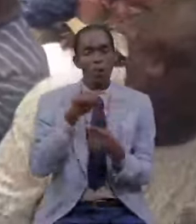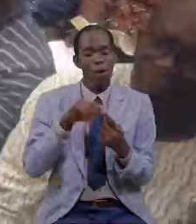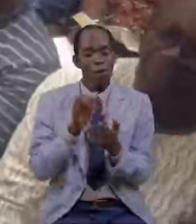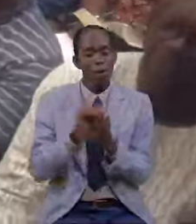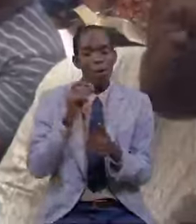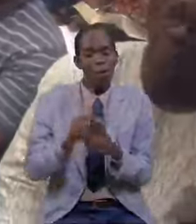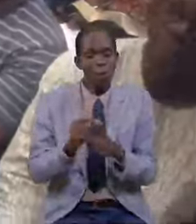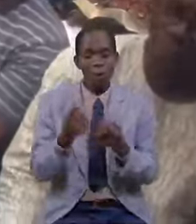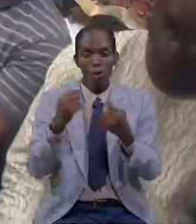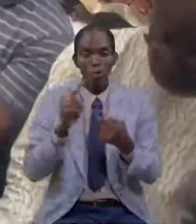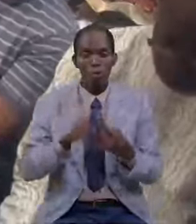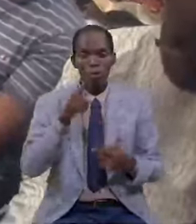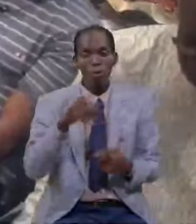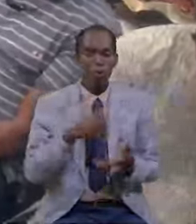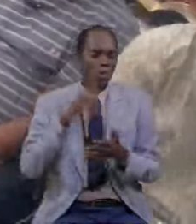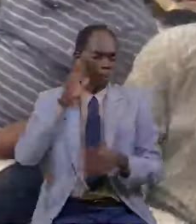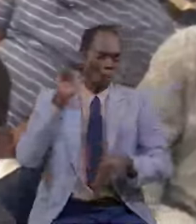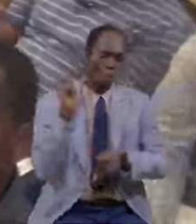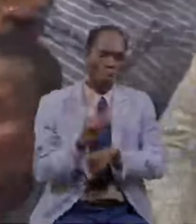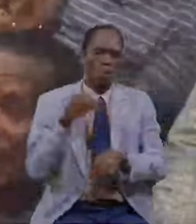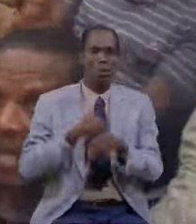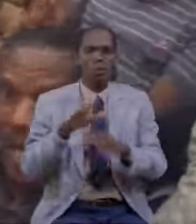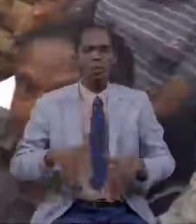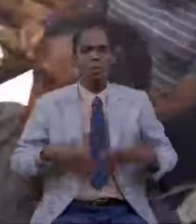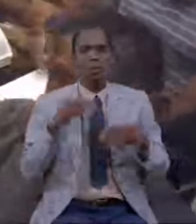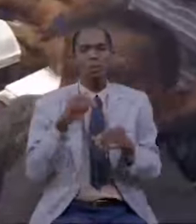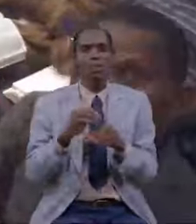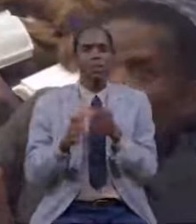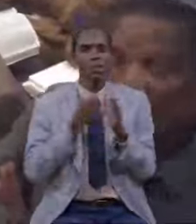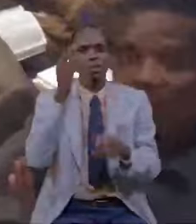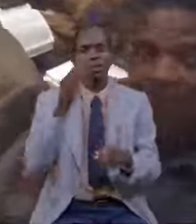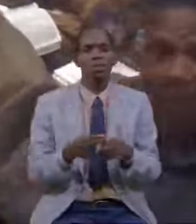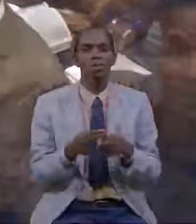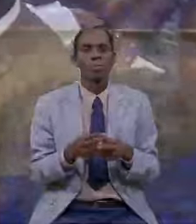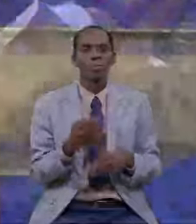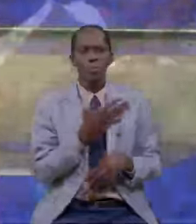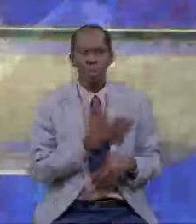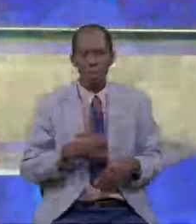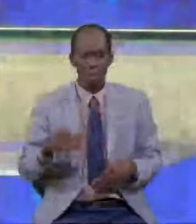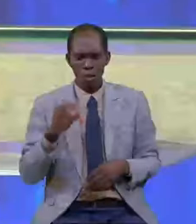parvient, cela prendra effet dans votre vie au nom de Jésus-Christ. Et